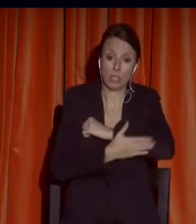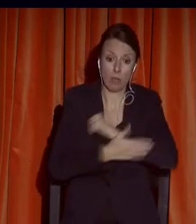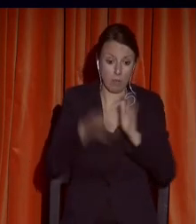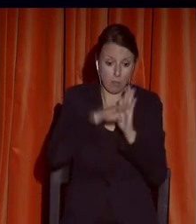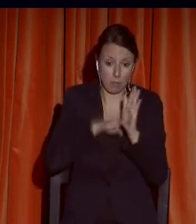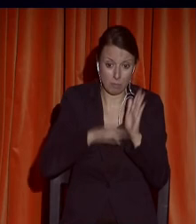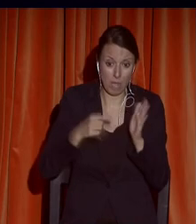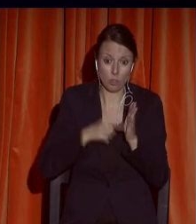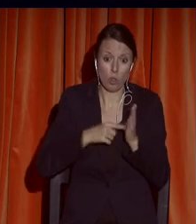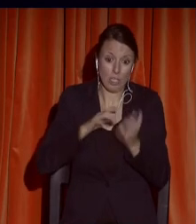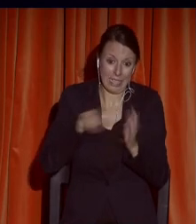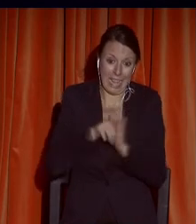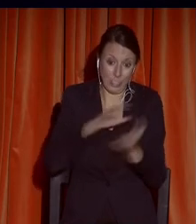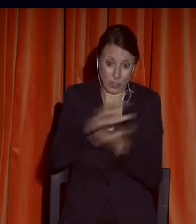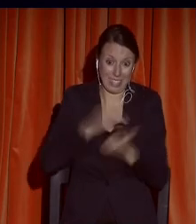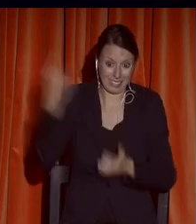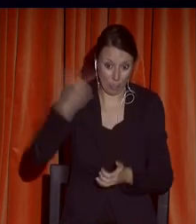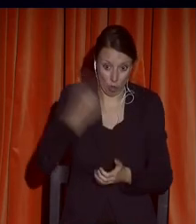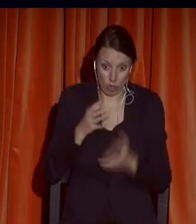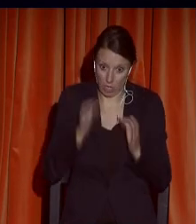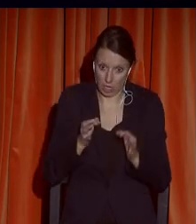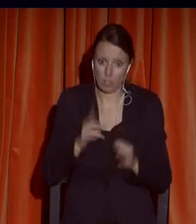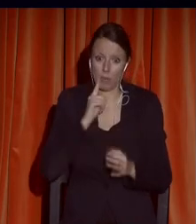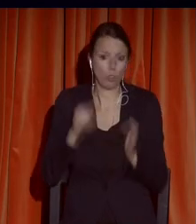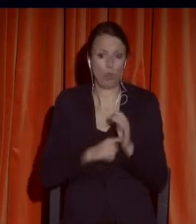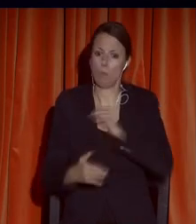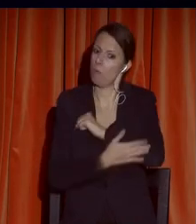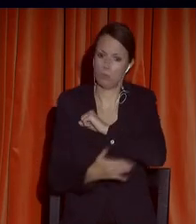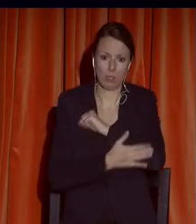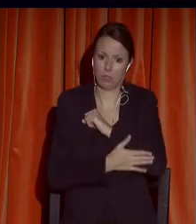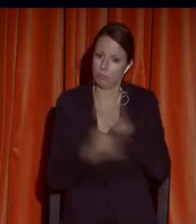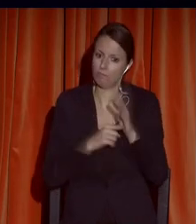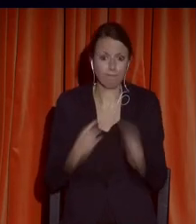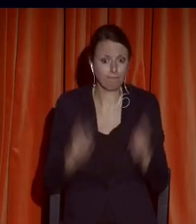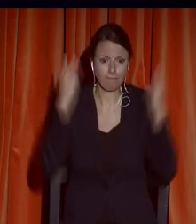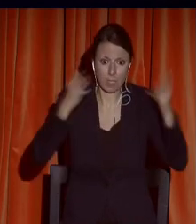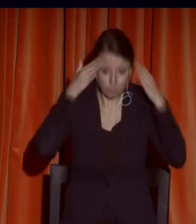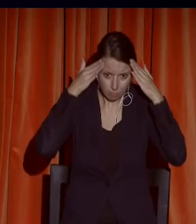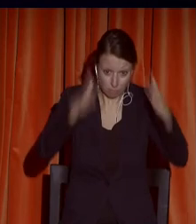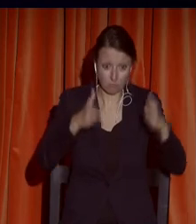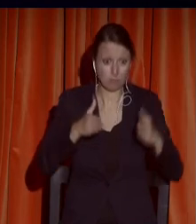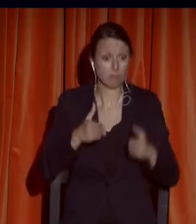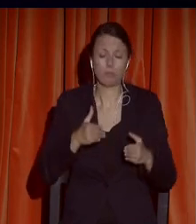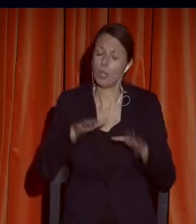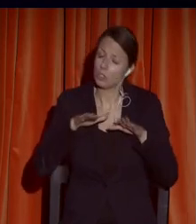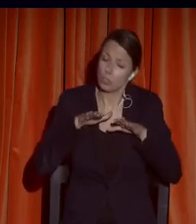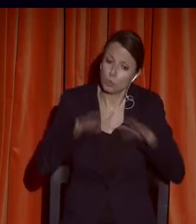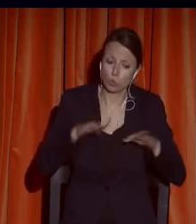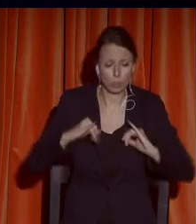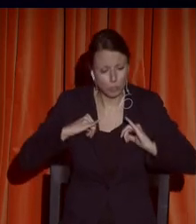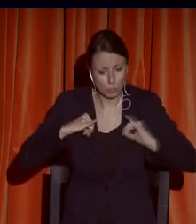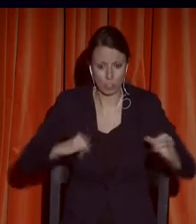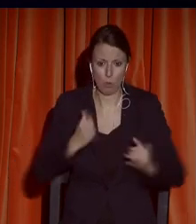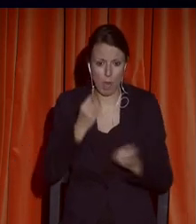to jest rzecz absolutnie podstawowa i rzecz, której powinniśmy poświęcić bardzo, bardzo wiele środków, bardzo wiele wysiłków